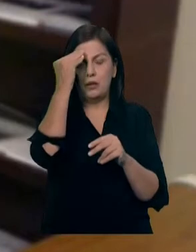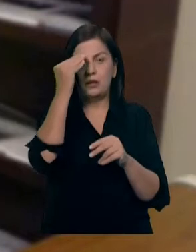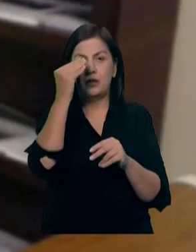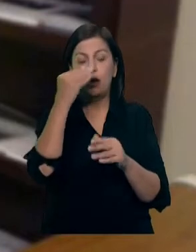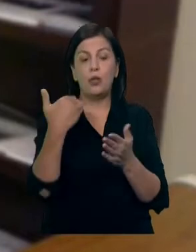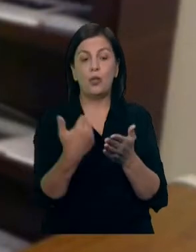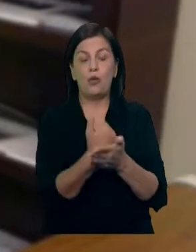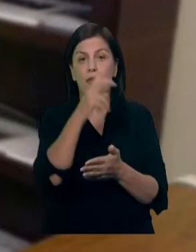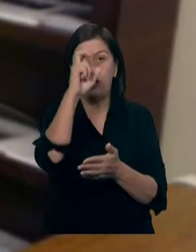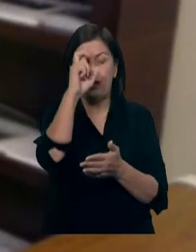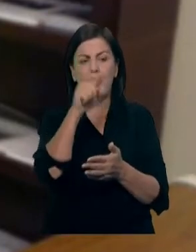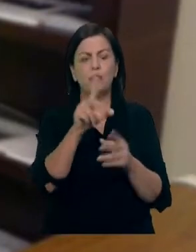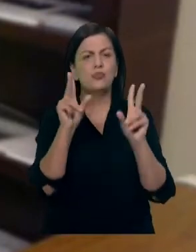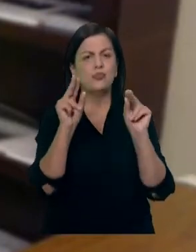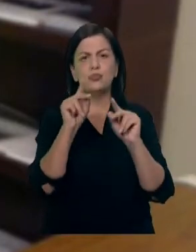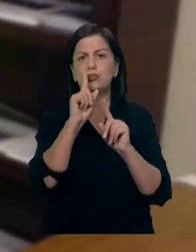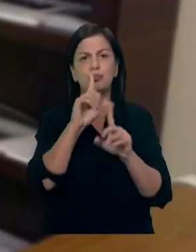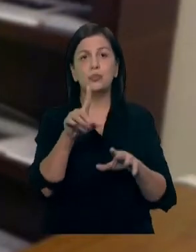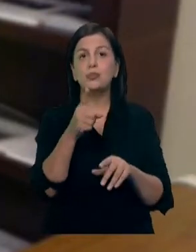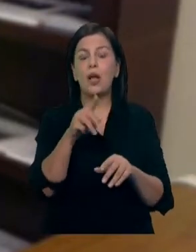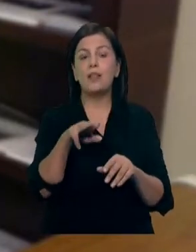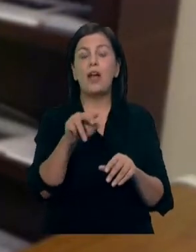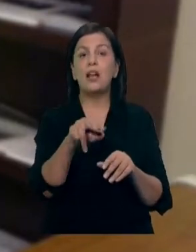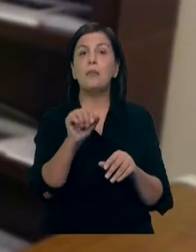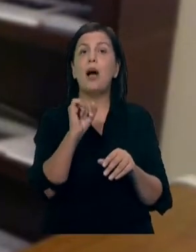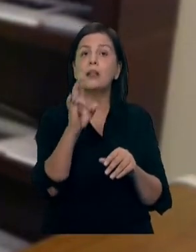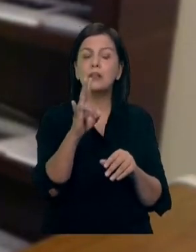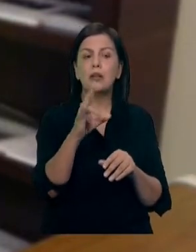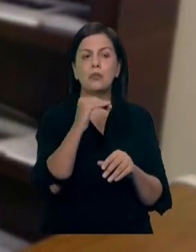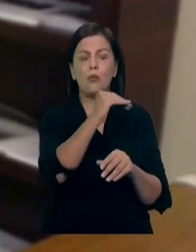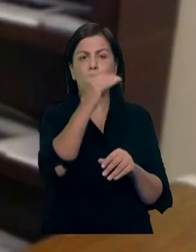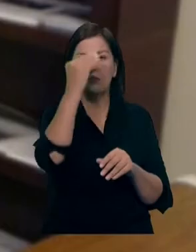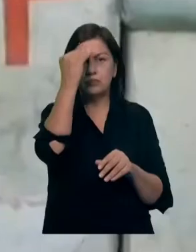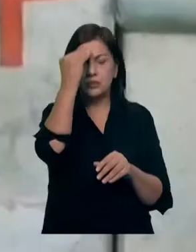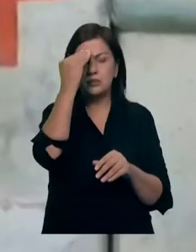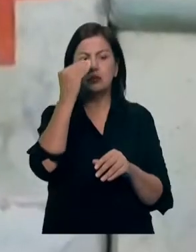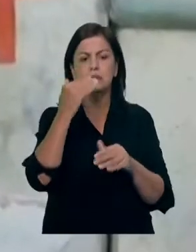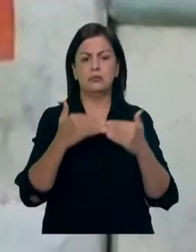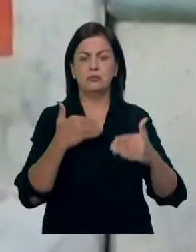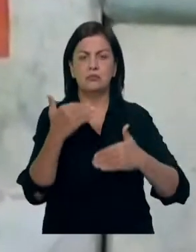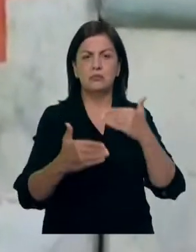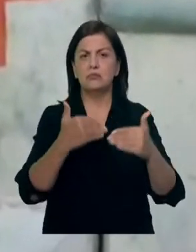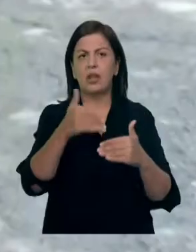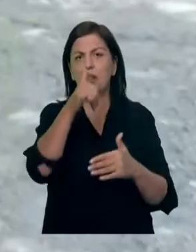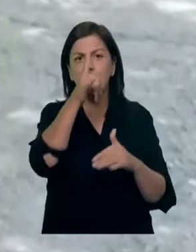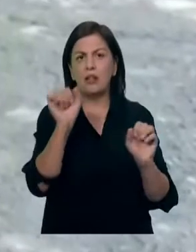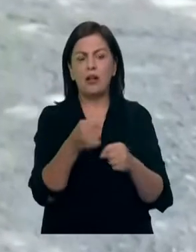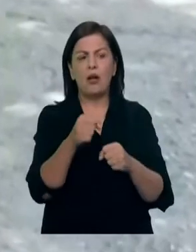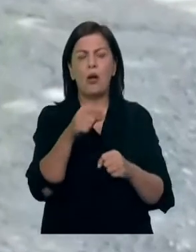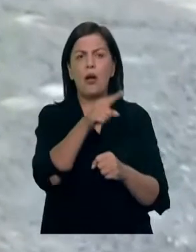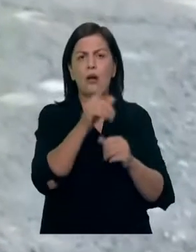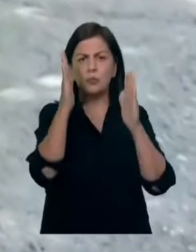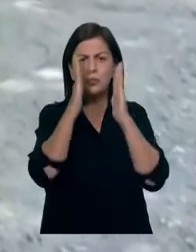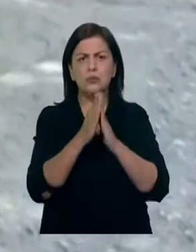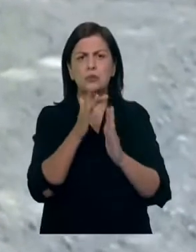Yeni hökumət uğursuz olacaq. Çünki Taliban eyni anda həm ideoloji, həm də pragmatik ola bilməz. Taliban radikal İslamçı olmasına